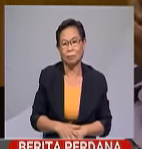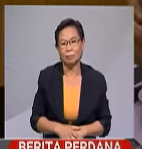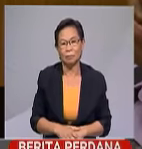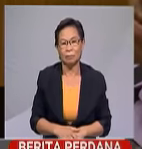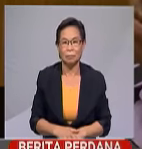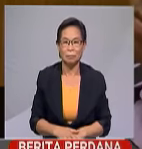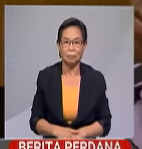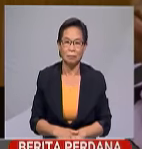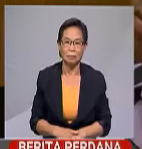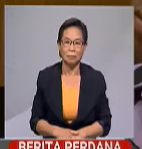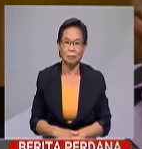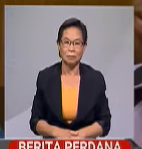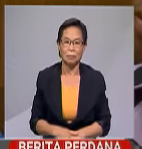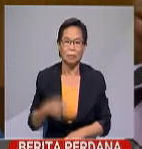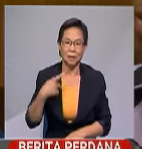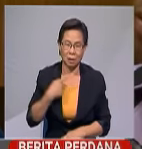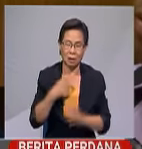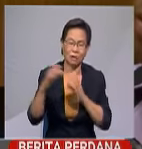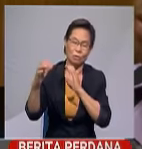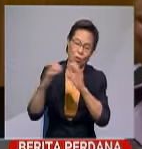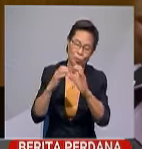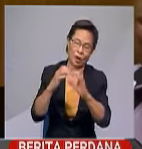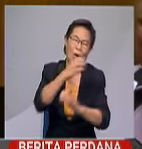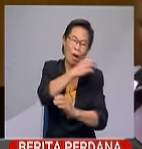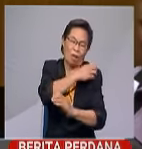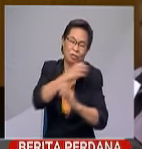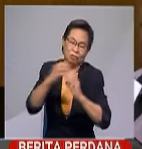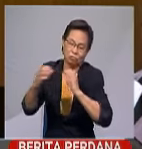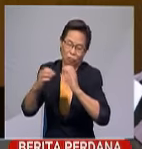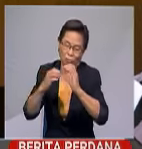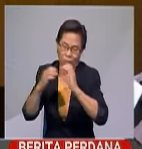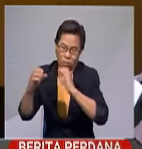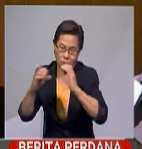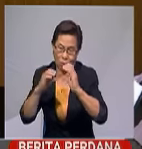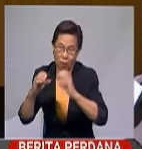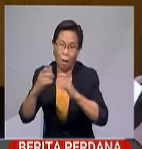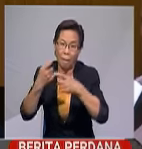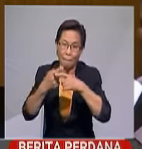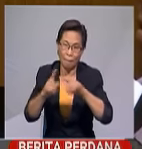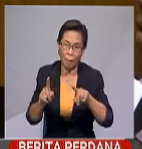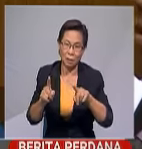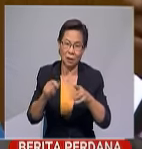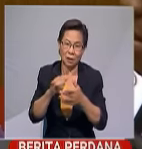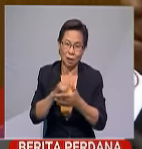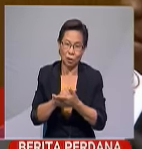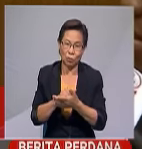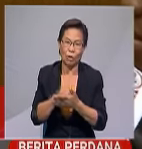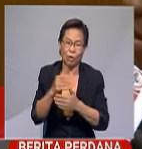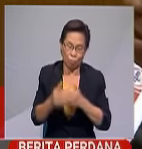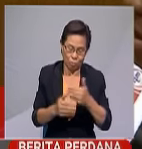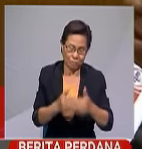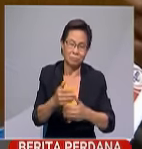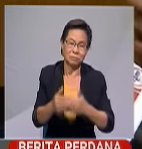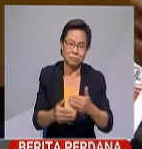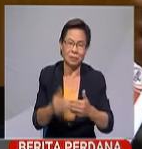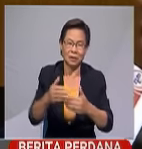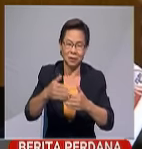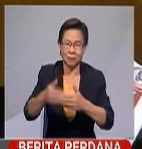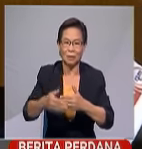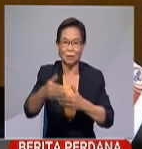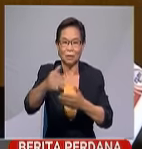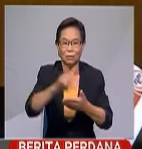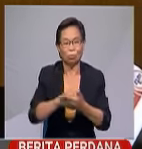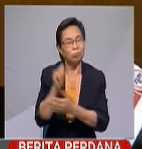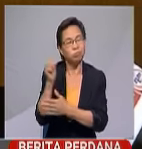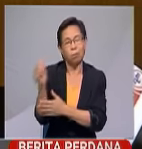Ambil dan akan dia, kita communicate secara official, tidak lama lagi, tetapi itu prosesnya ya, selepas ini.